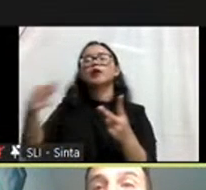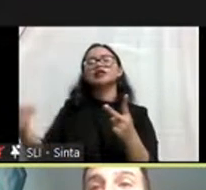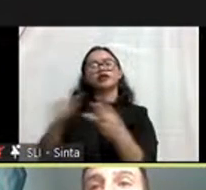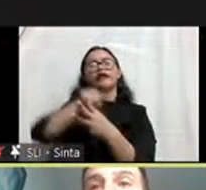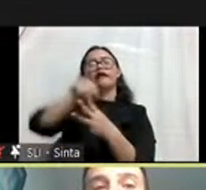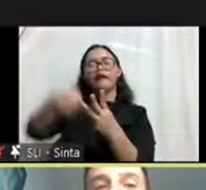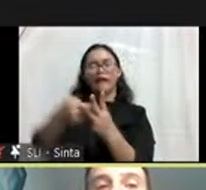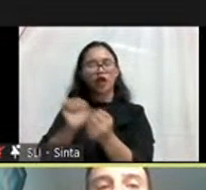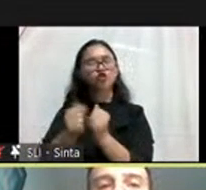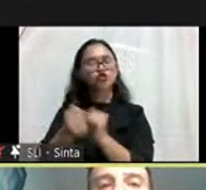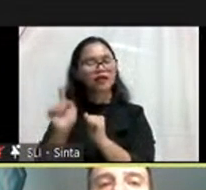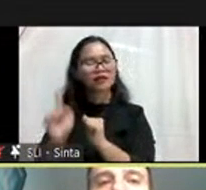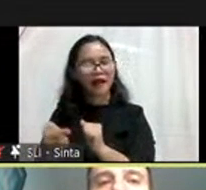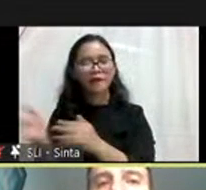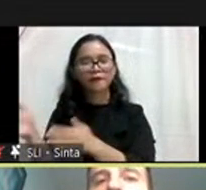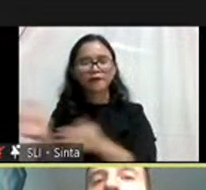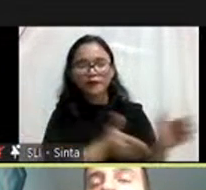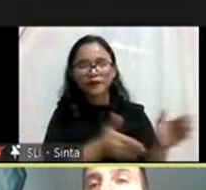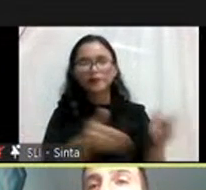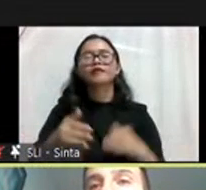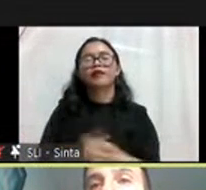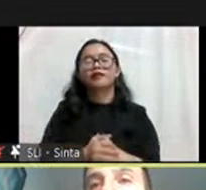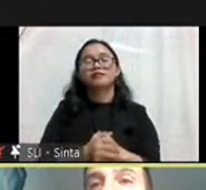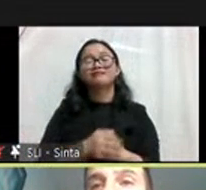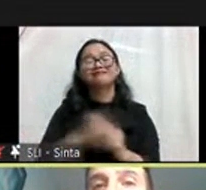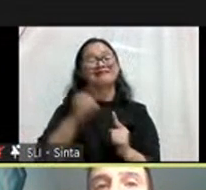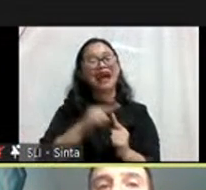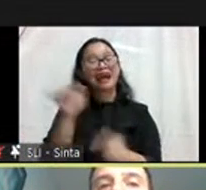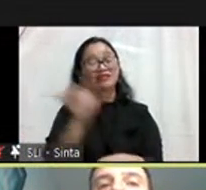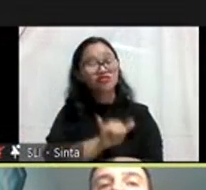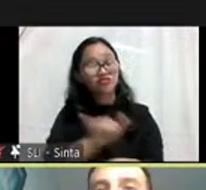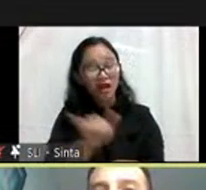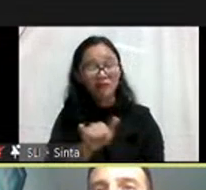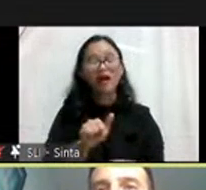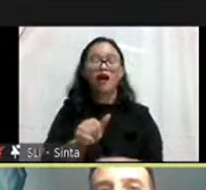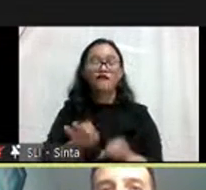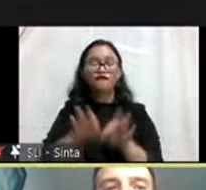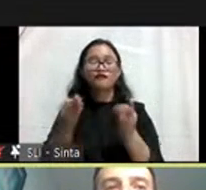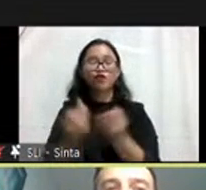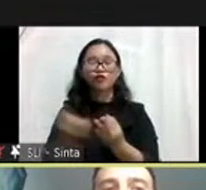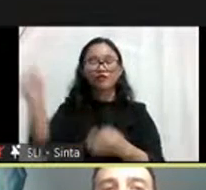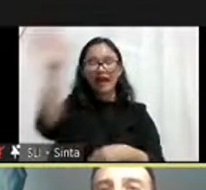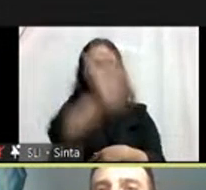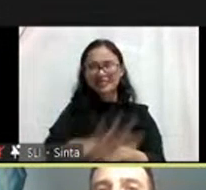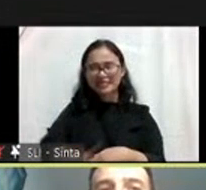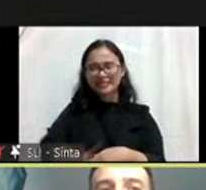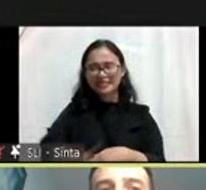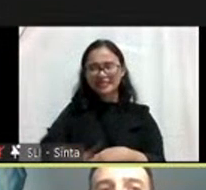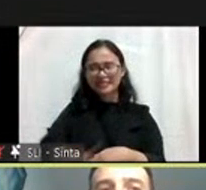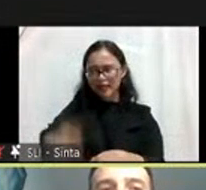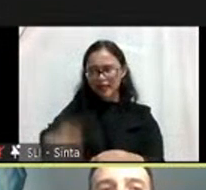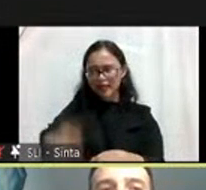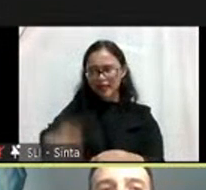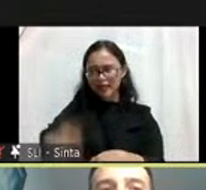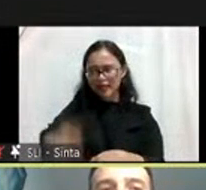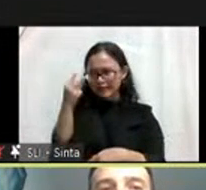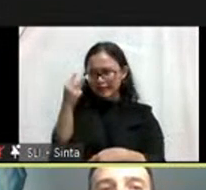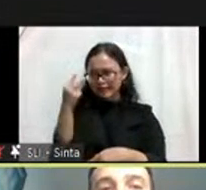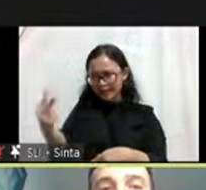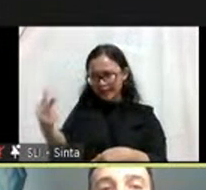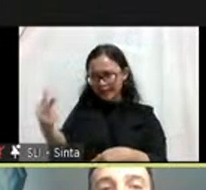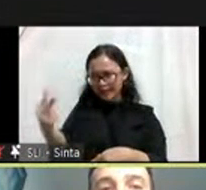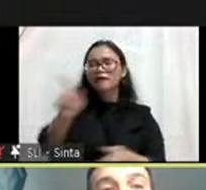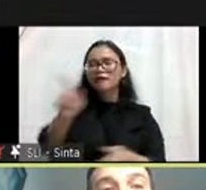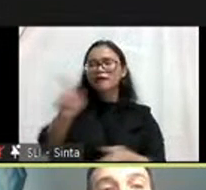berikutnya pada periode yang sama forum Asia mendokumentasi adanya 500 23 pelanggaran